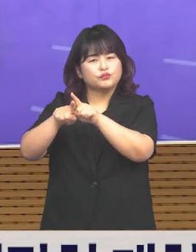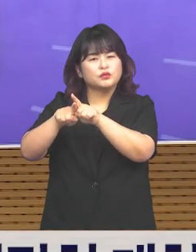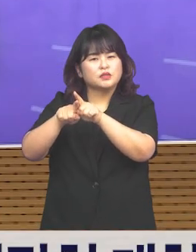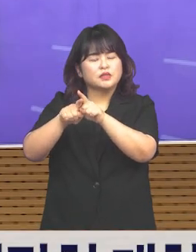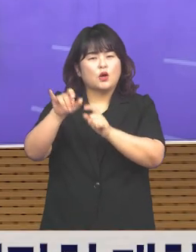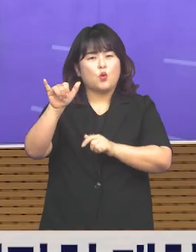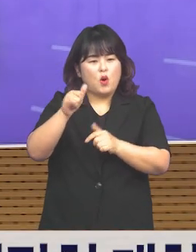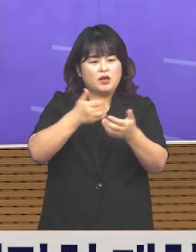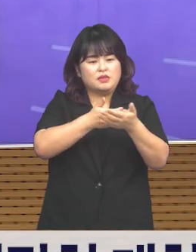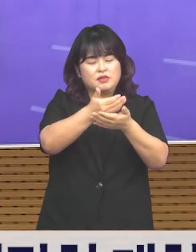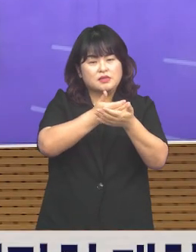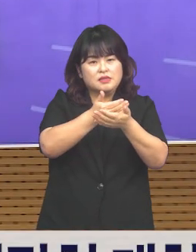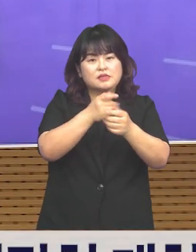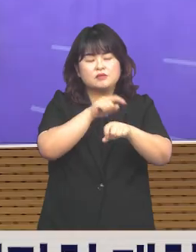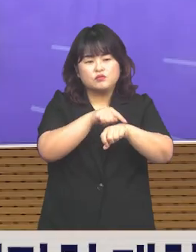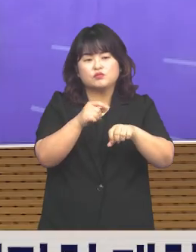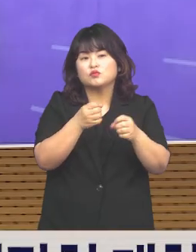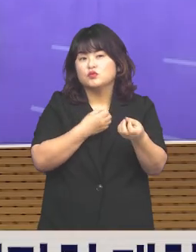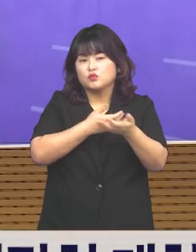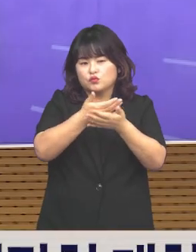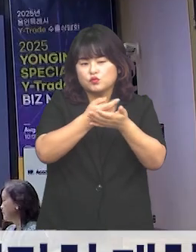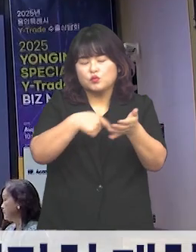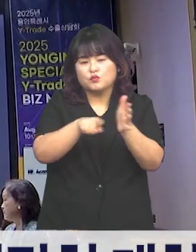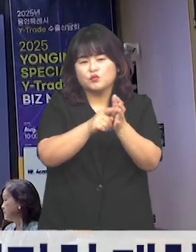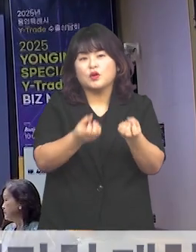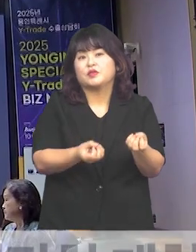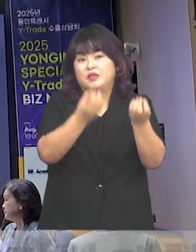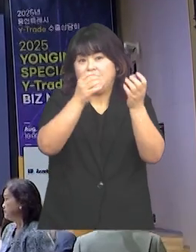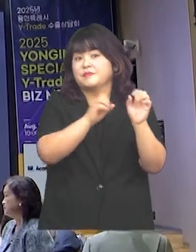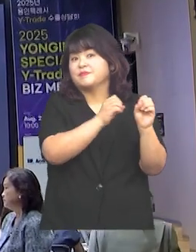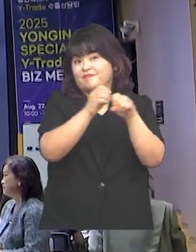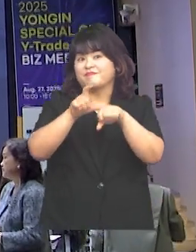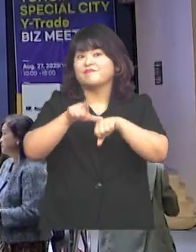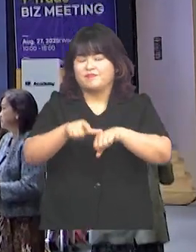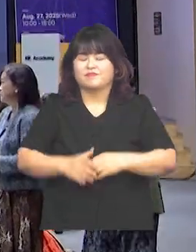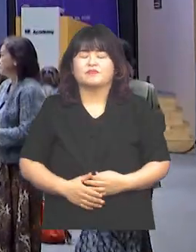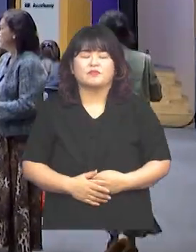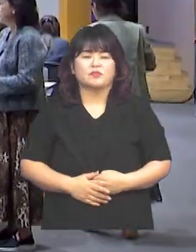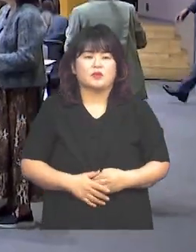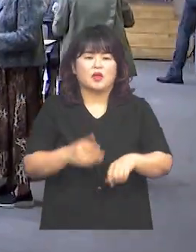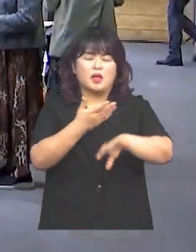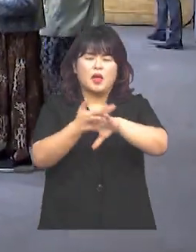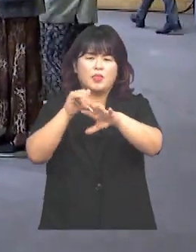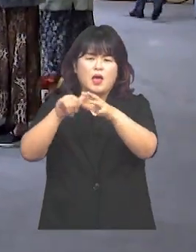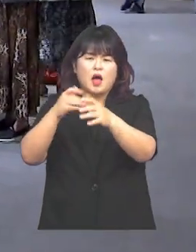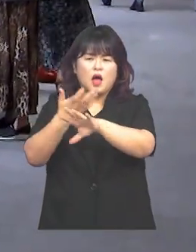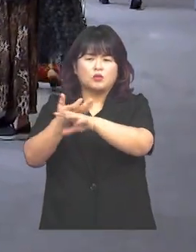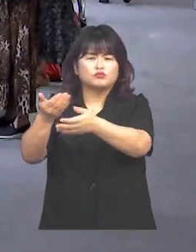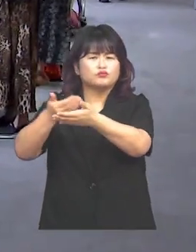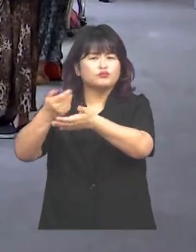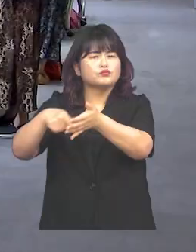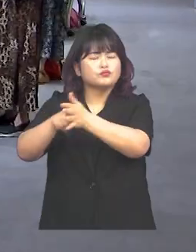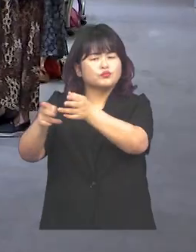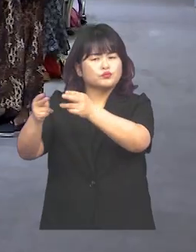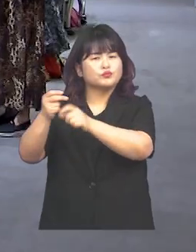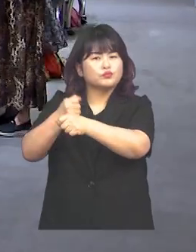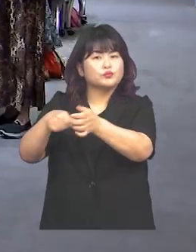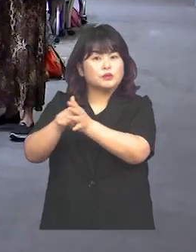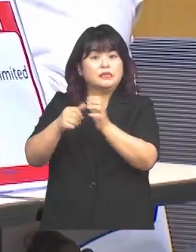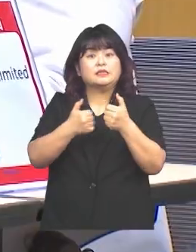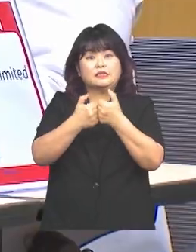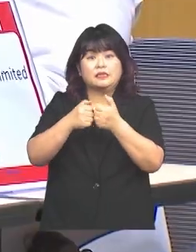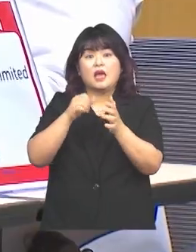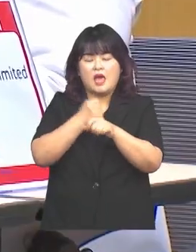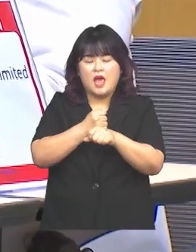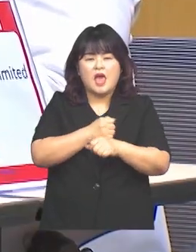용인특례시 와이트레이드 수출 상담회를 열었습니다. 용인 지역 중소기업의 해외판로 개척을 지원하는 이번